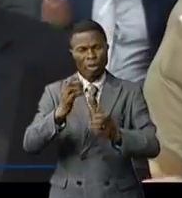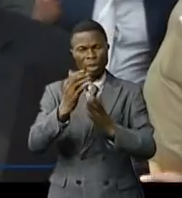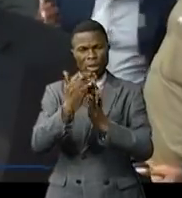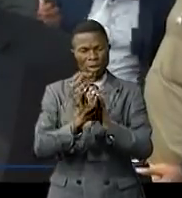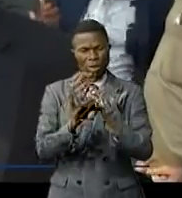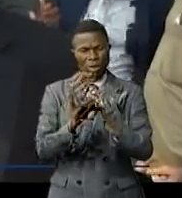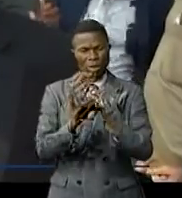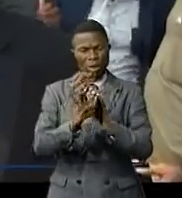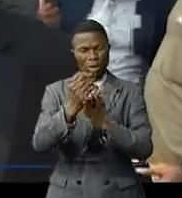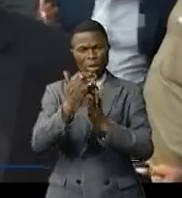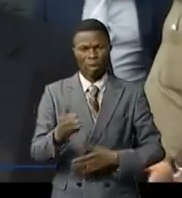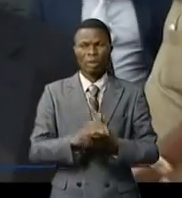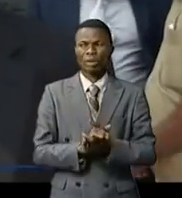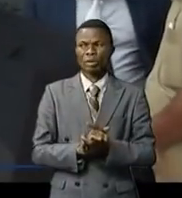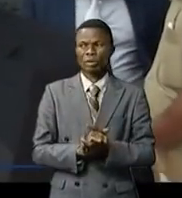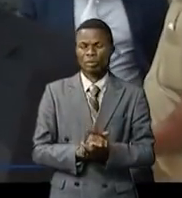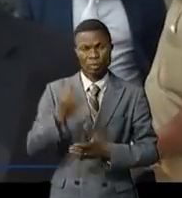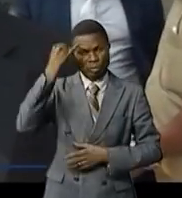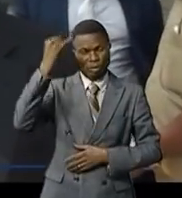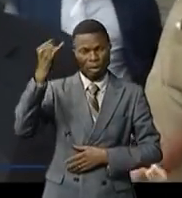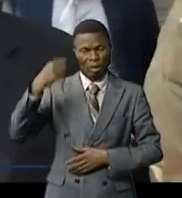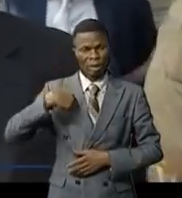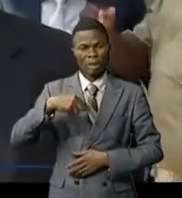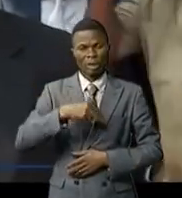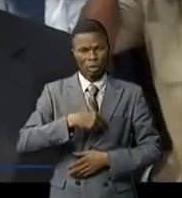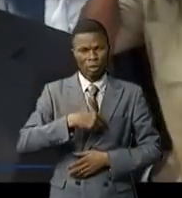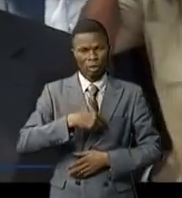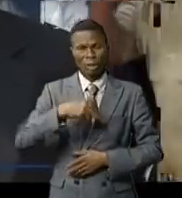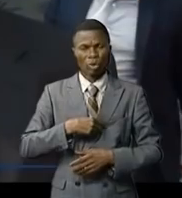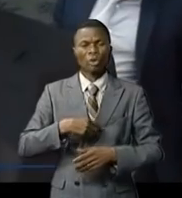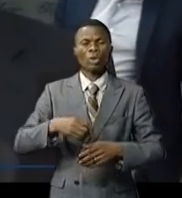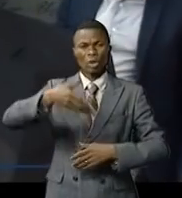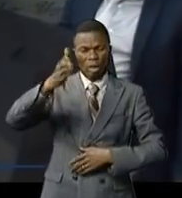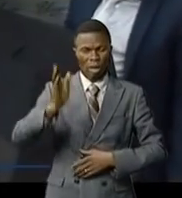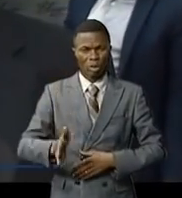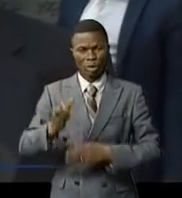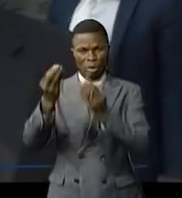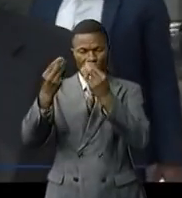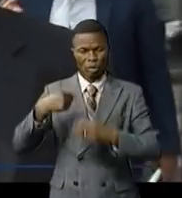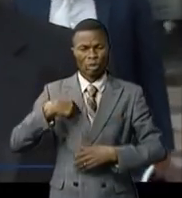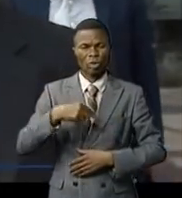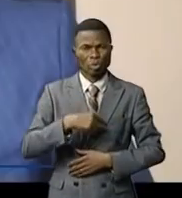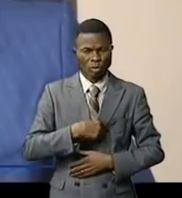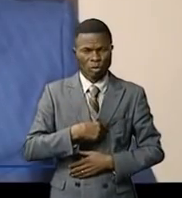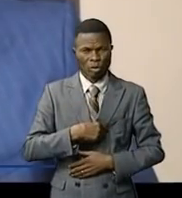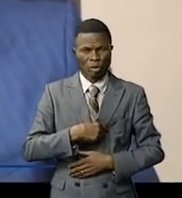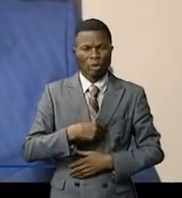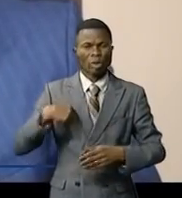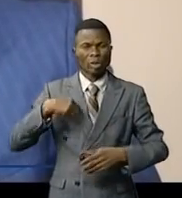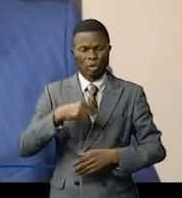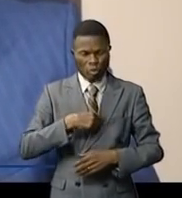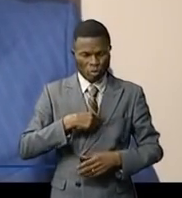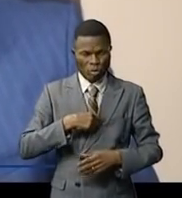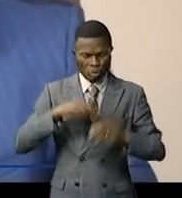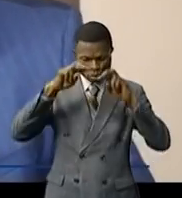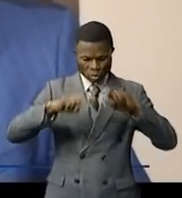CINELAC. Il y a des options que le consultant avait proposées. On va recruter